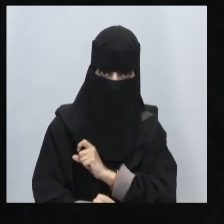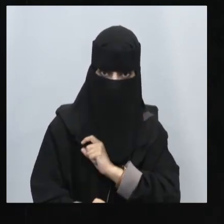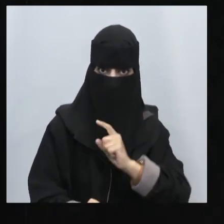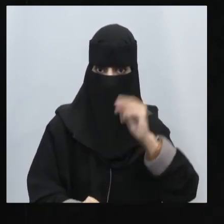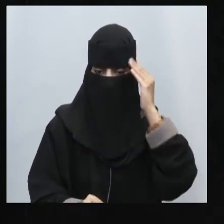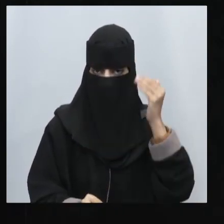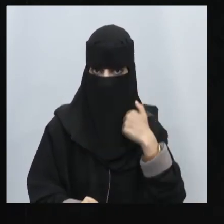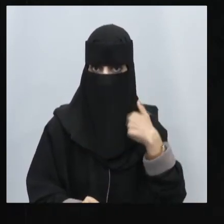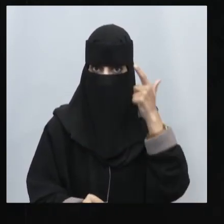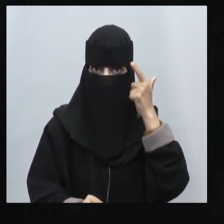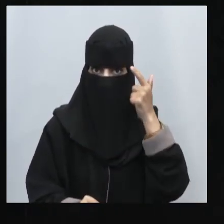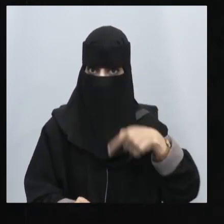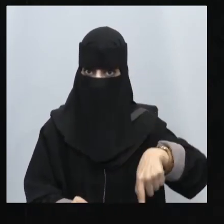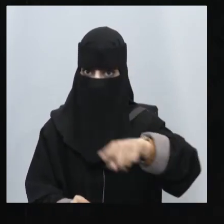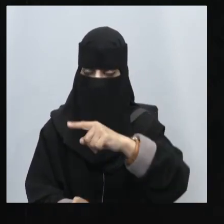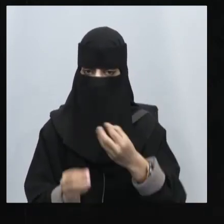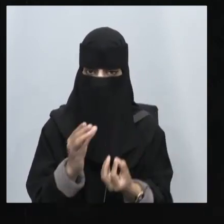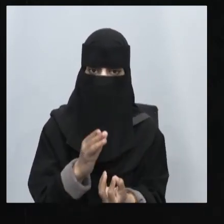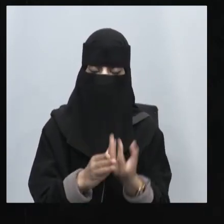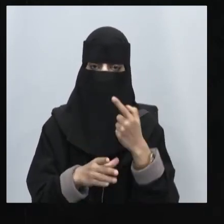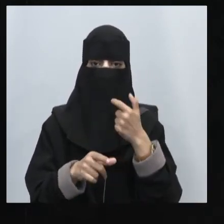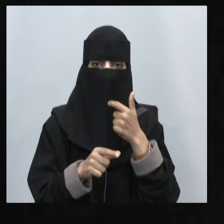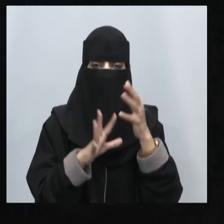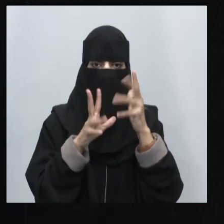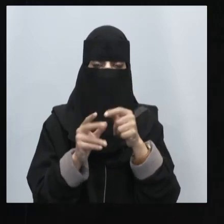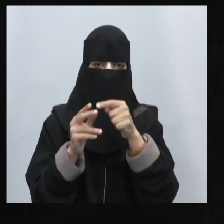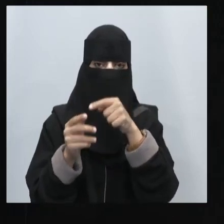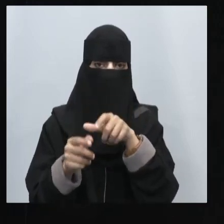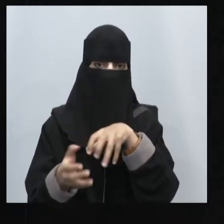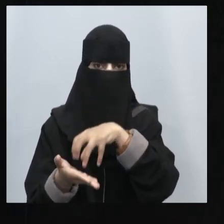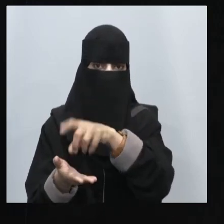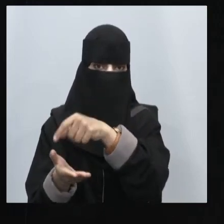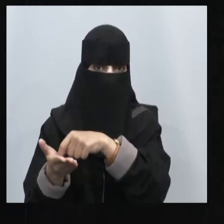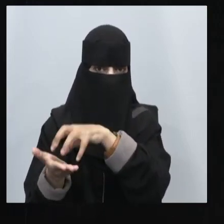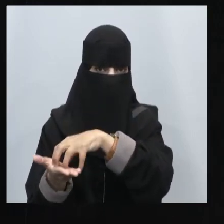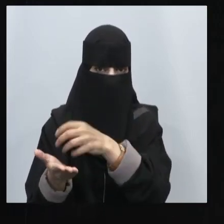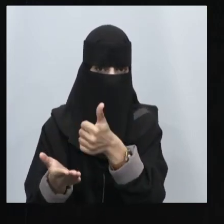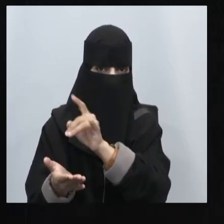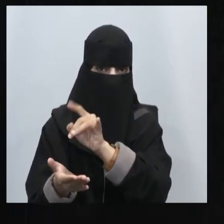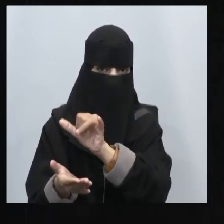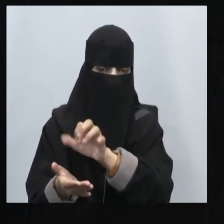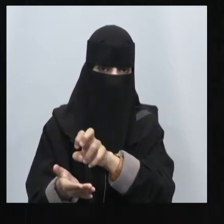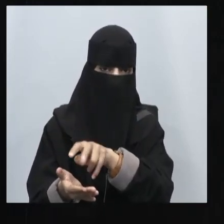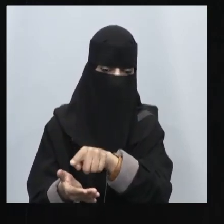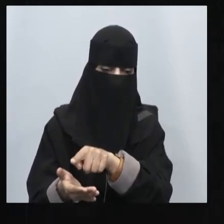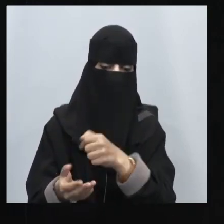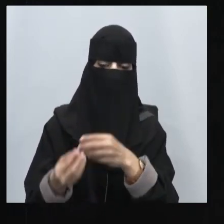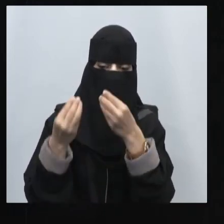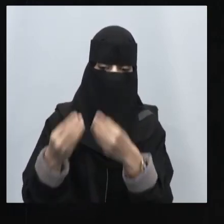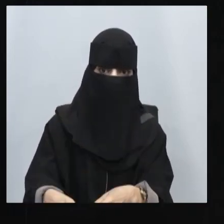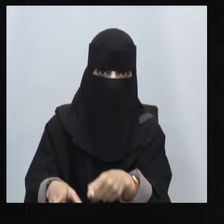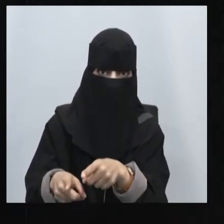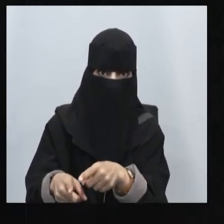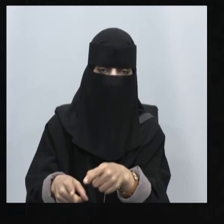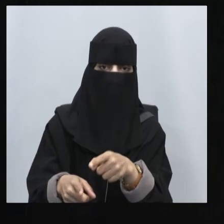ان الدوله العباسيه انشئت في نفس الفتره التي سقطت فيها الخلافه الامويه عن 132 للهجره